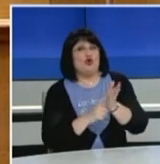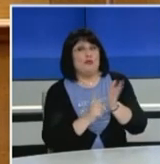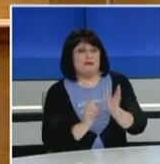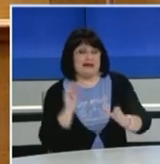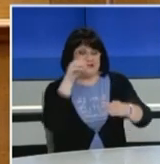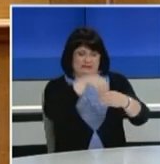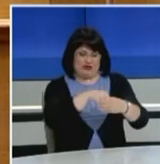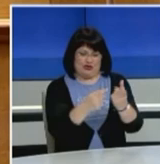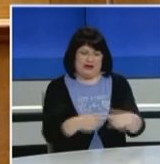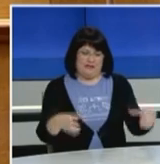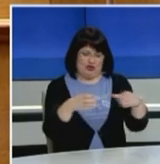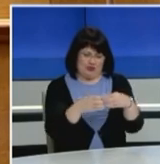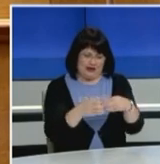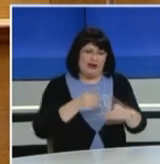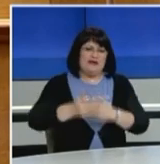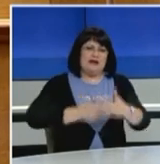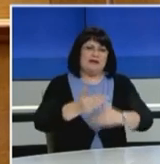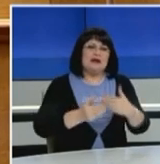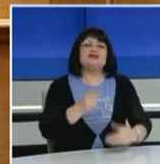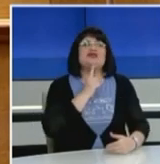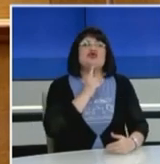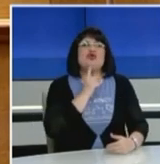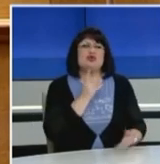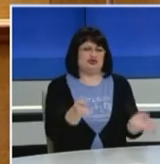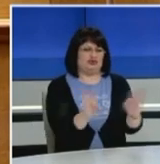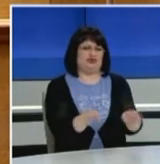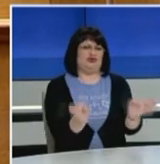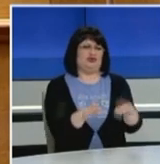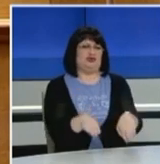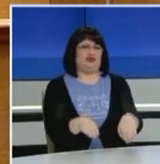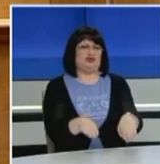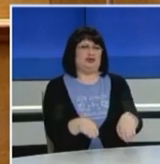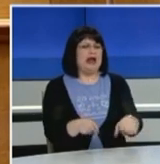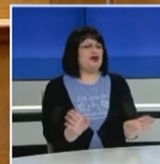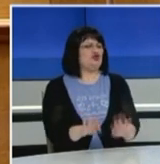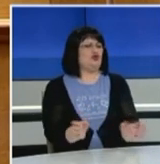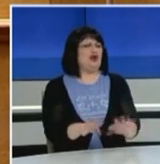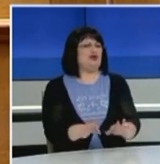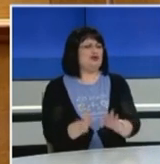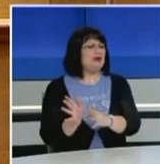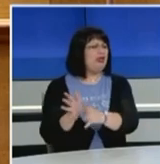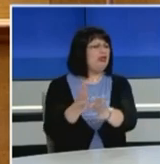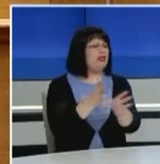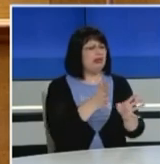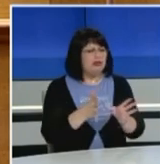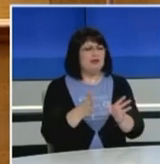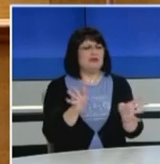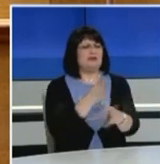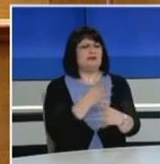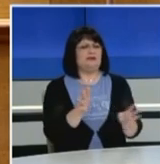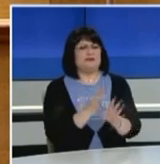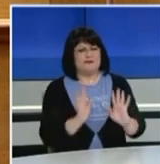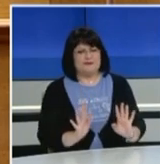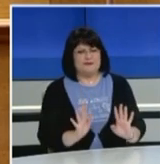τη συμμετοχή μας διαδικασίες που οδηγούν σε κουκούλωμα, σε συγκάλυψη, σε αποπροσανατολισμό.